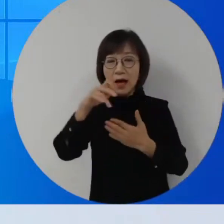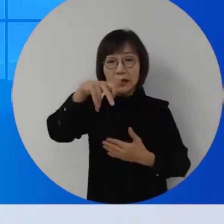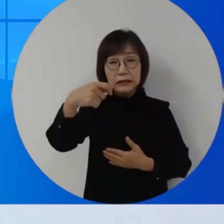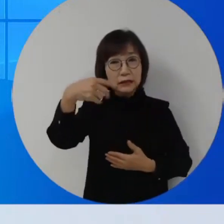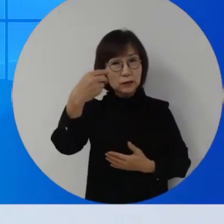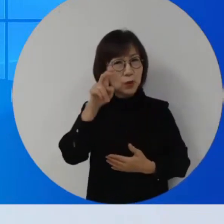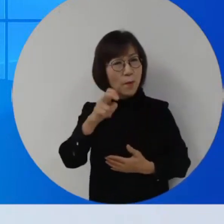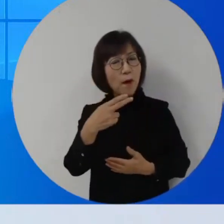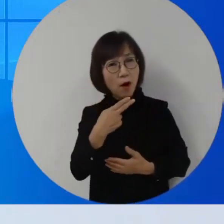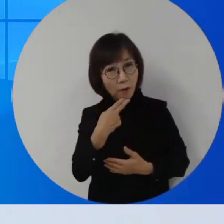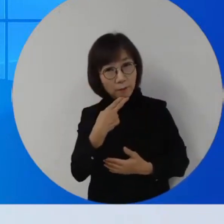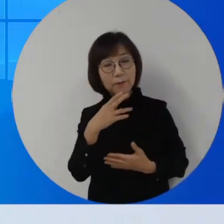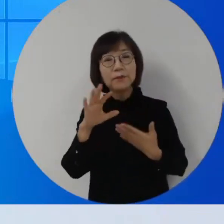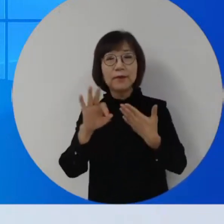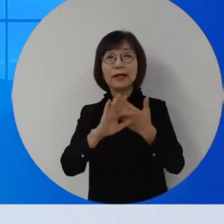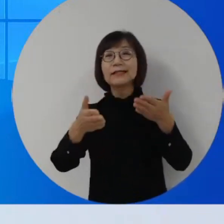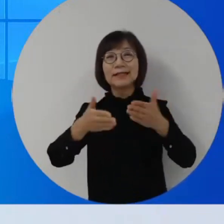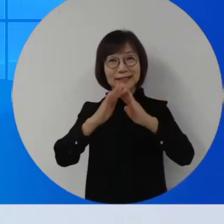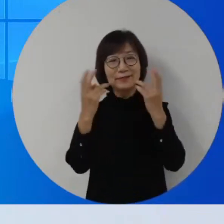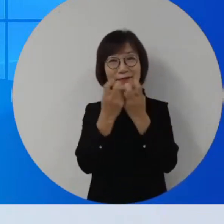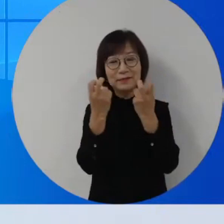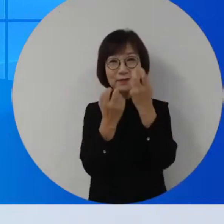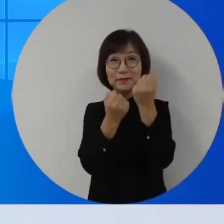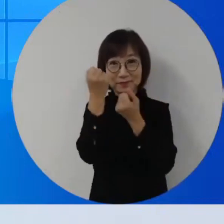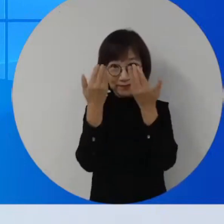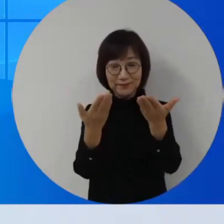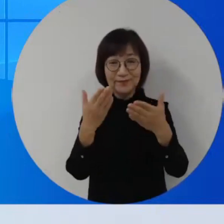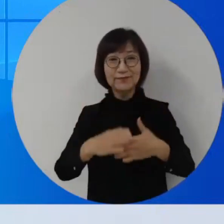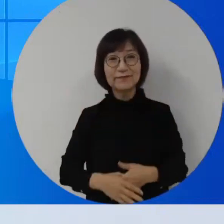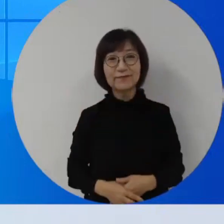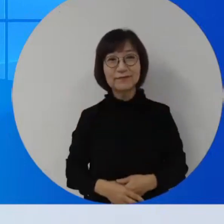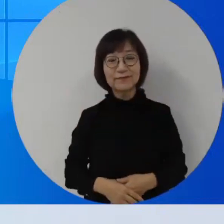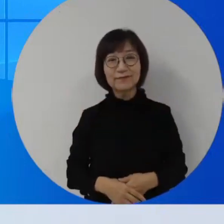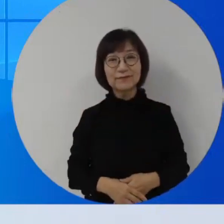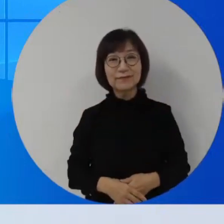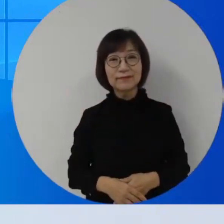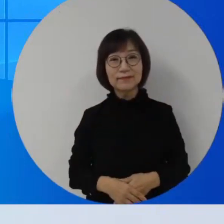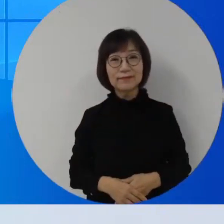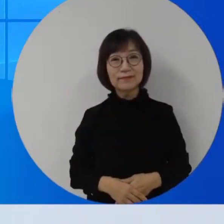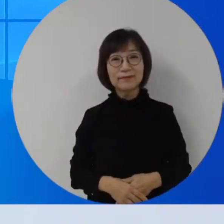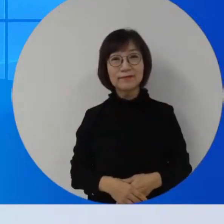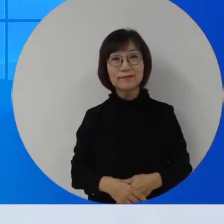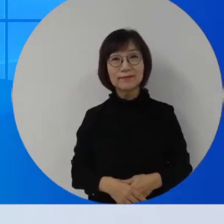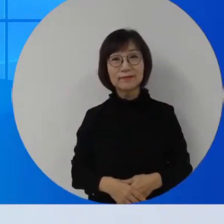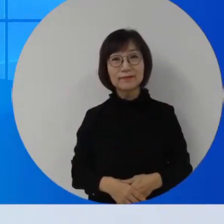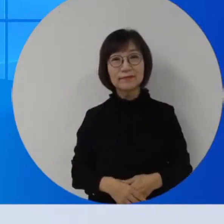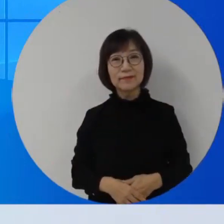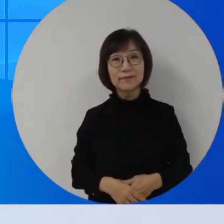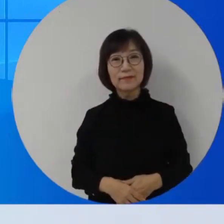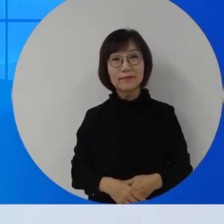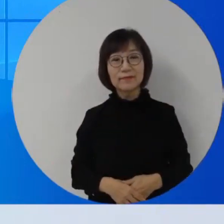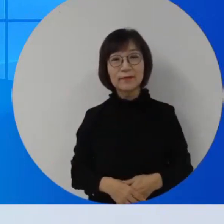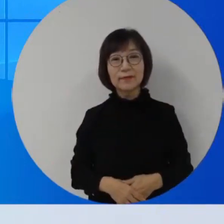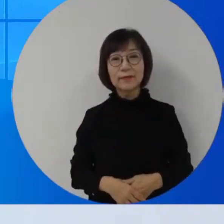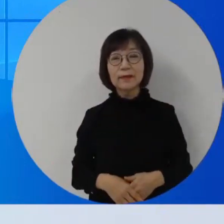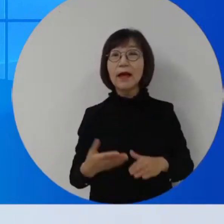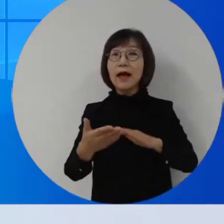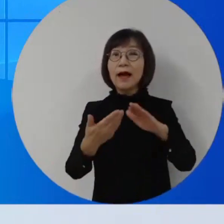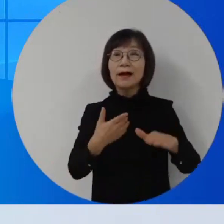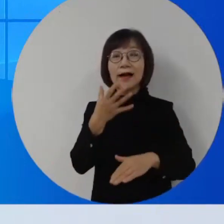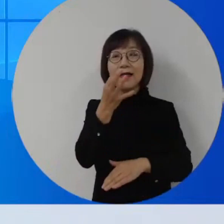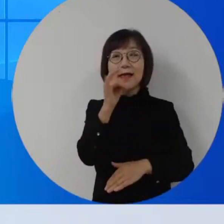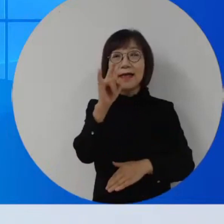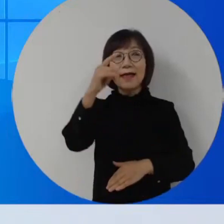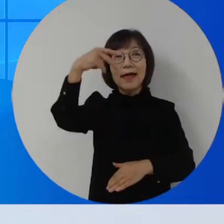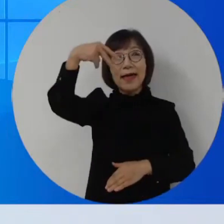그러면 엣지 브라우저 다시 실행을 해주셔야 되겠네요. 더블 클릭을 해서 엣지 브라우저를 실행을 해주고